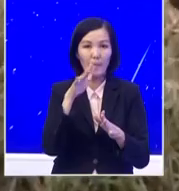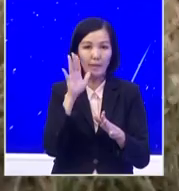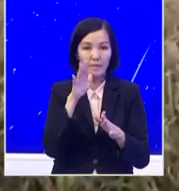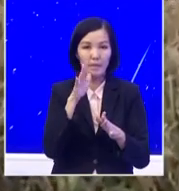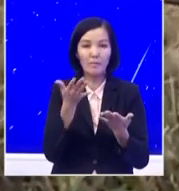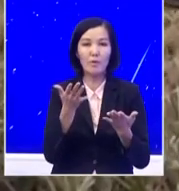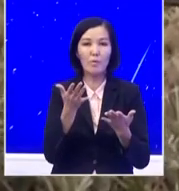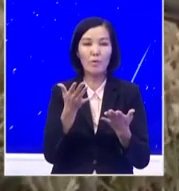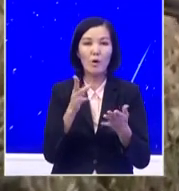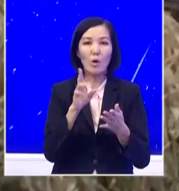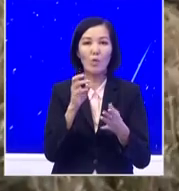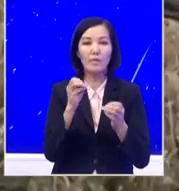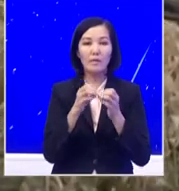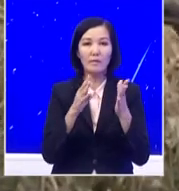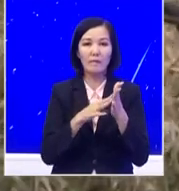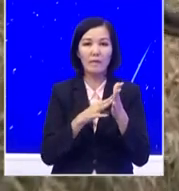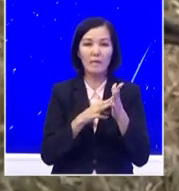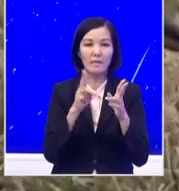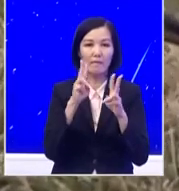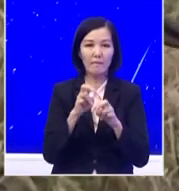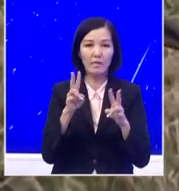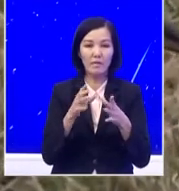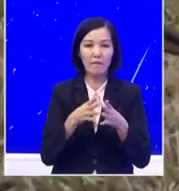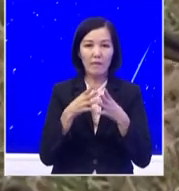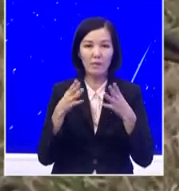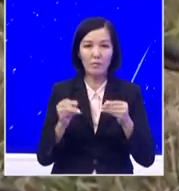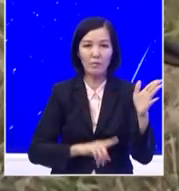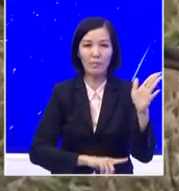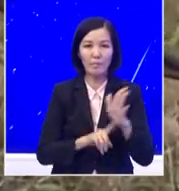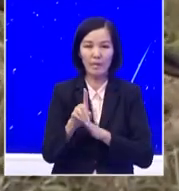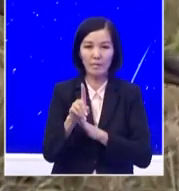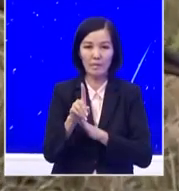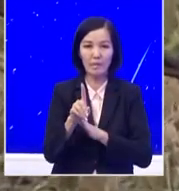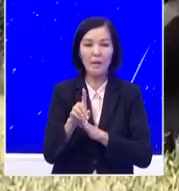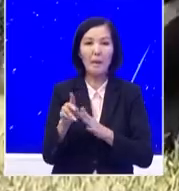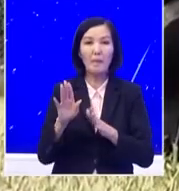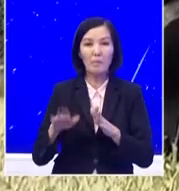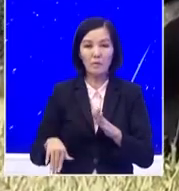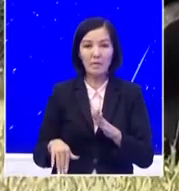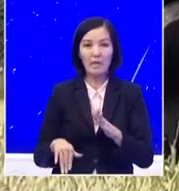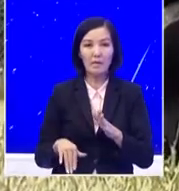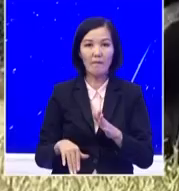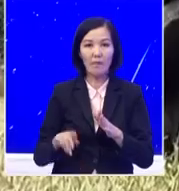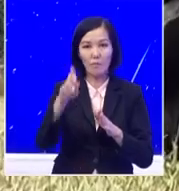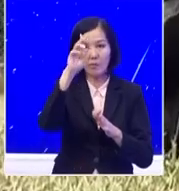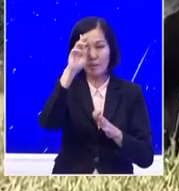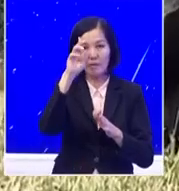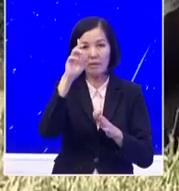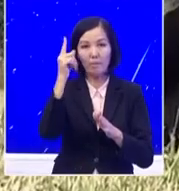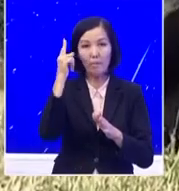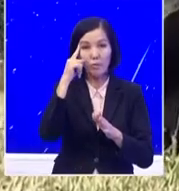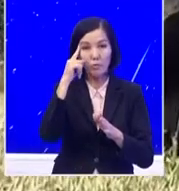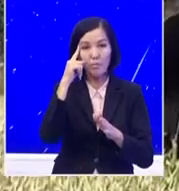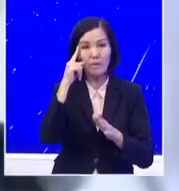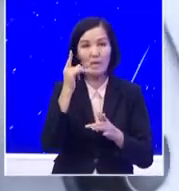определять COVID-19, ученые выяснили еще весной в самый разгар пандемии. После этого в ряде государств стали подумывать о